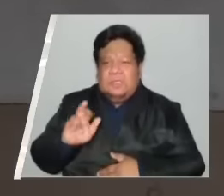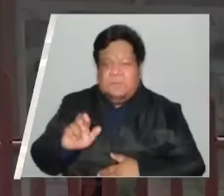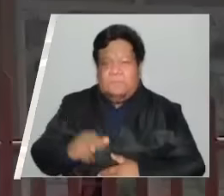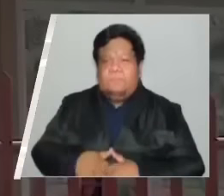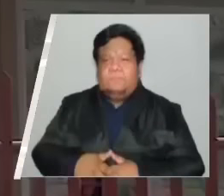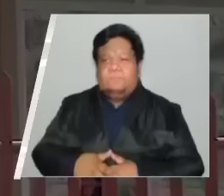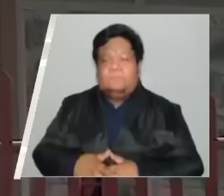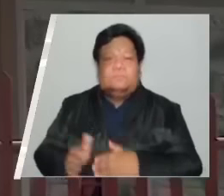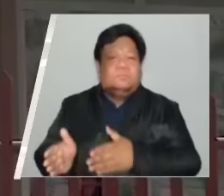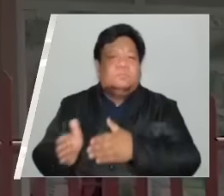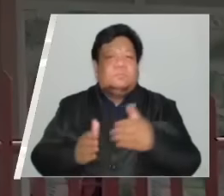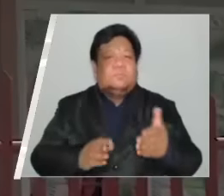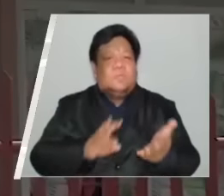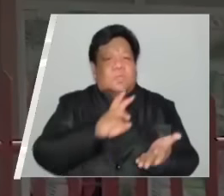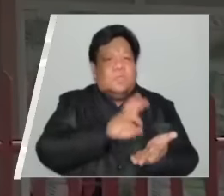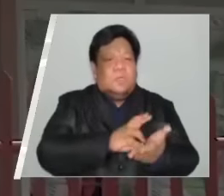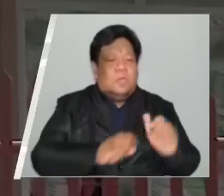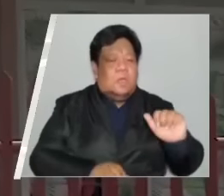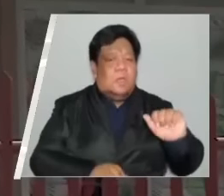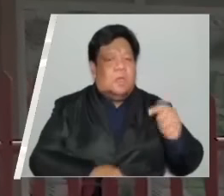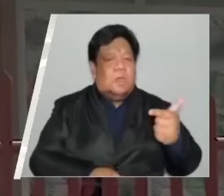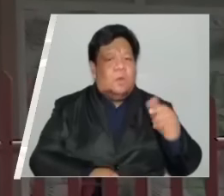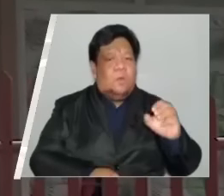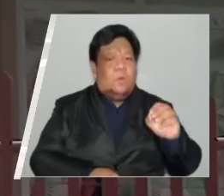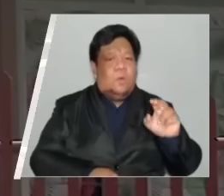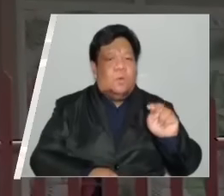Agoncillo. Pagka-orsa pinabayaan ho namin ito,